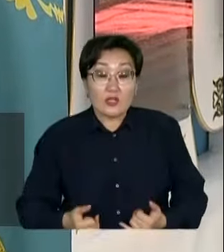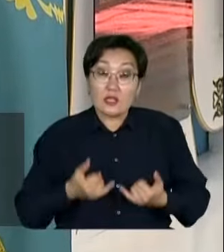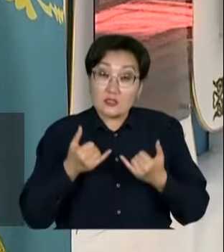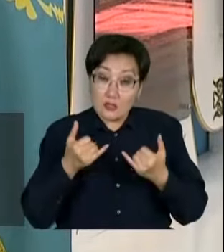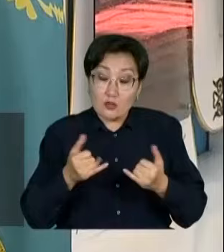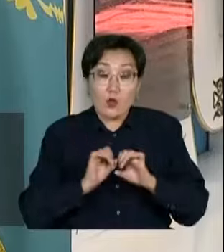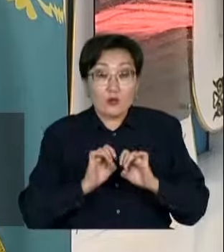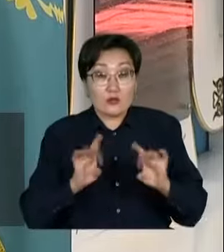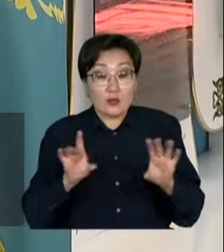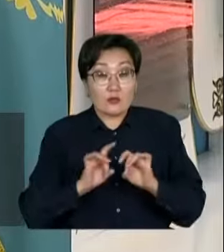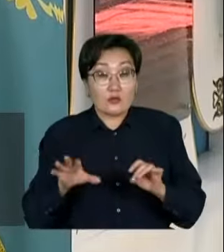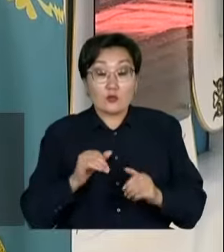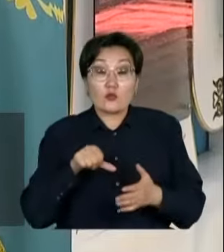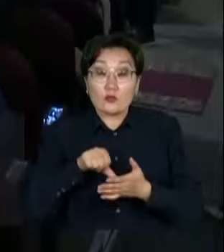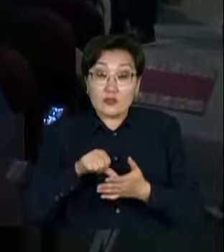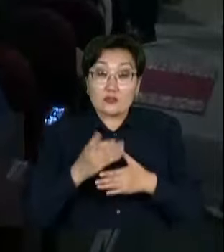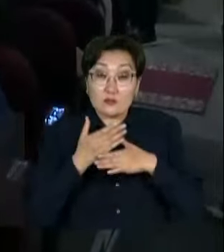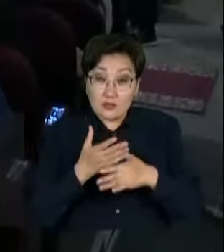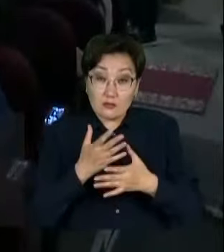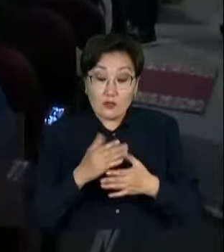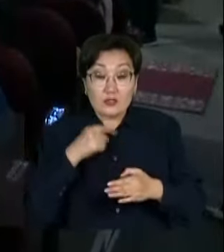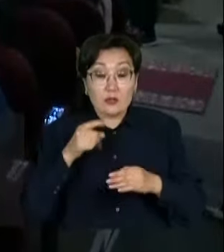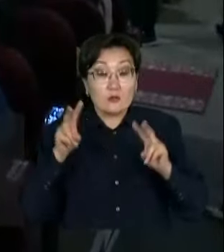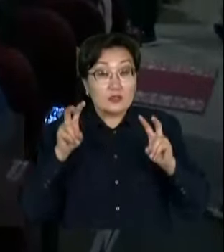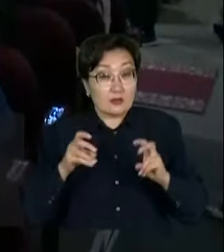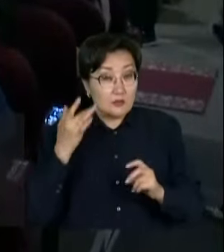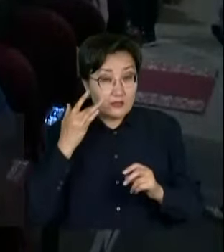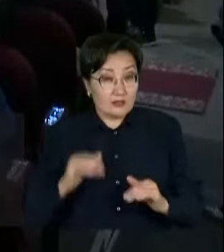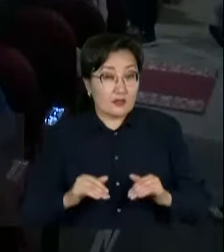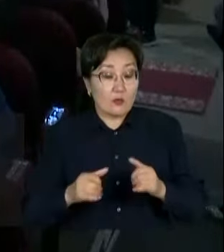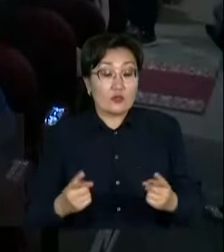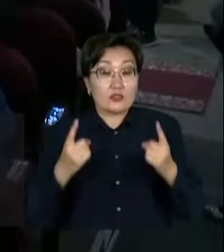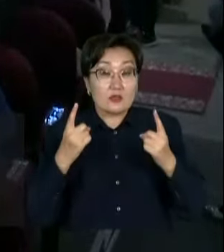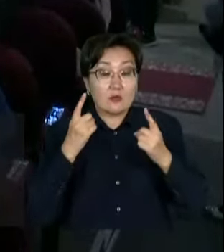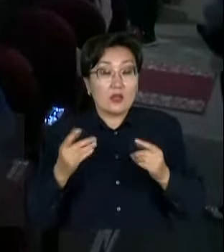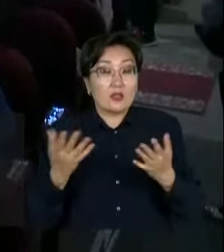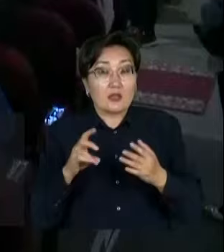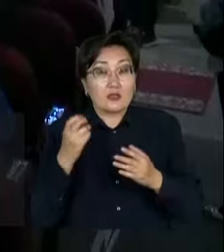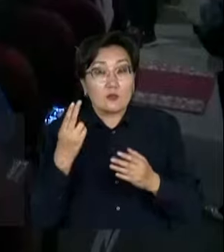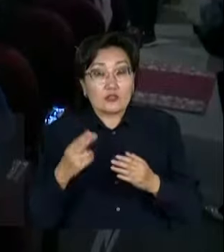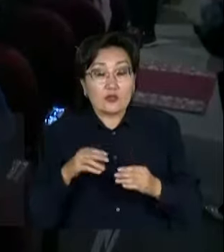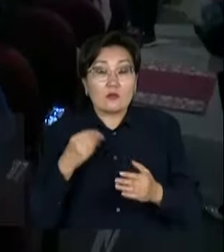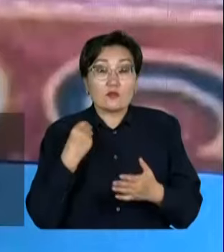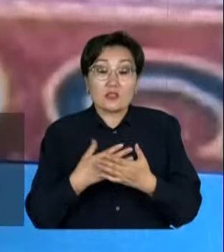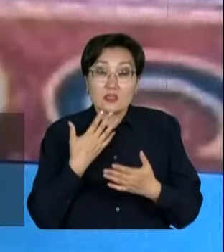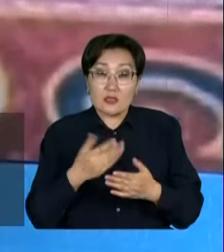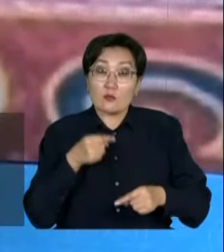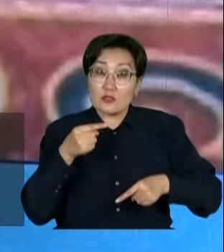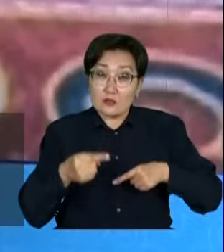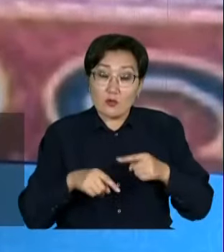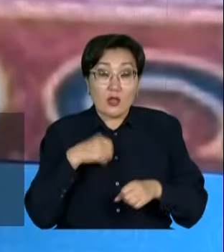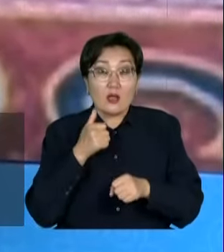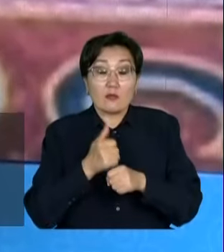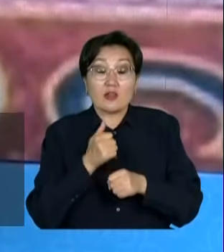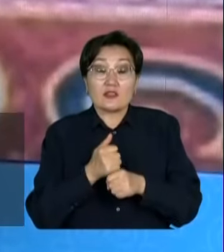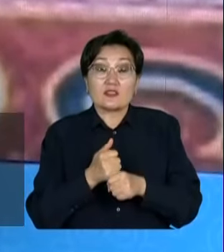насихаттауға барынша атсалысып келеді. Тілдің мәртебесі қашанда биік, себебі ол қай ұлттың болмасын баға жетпес асыл мұрасы, басты